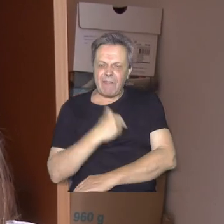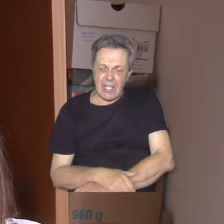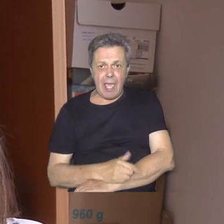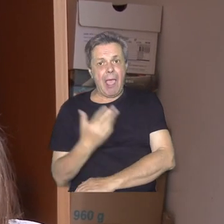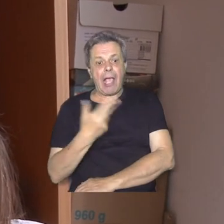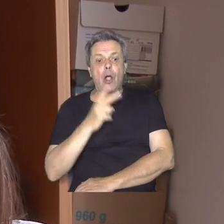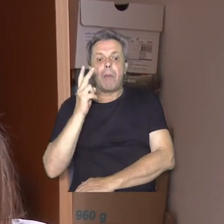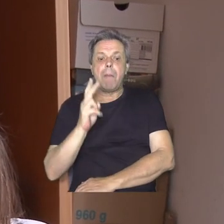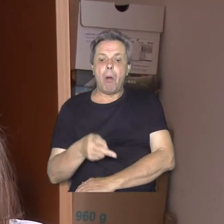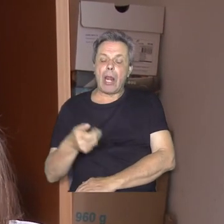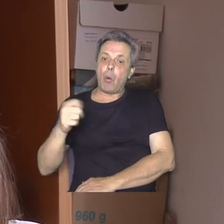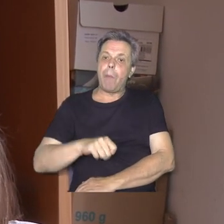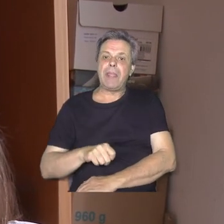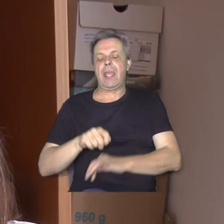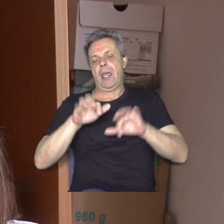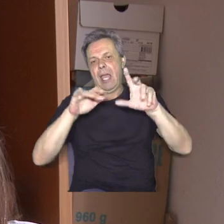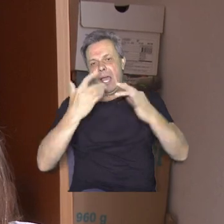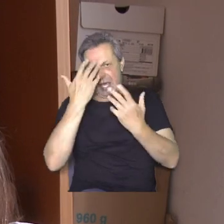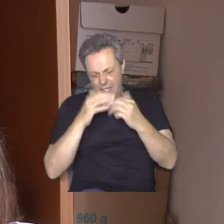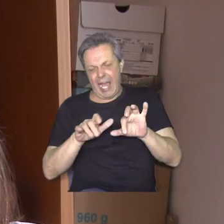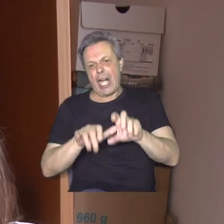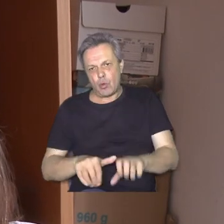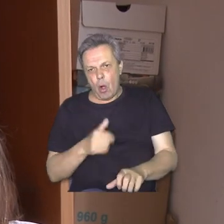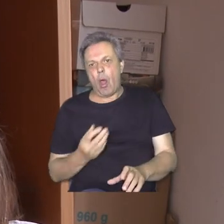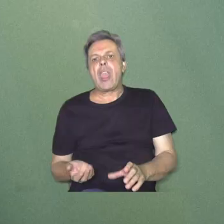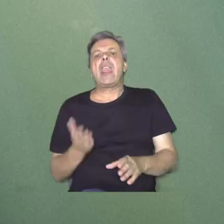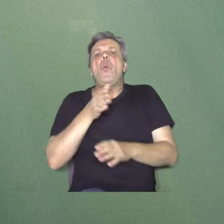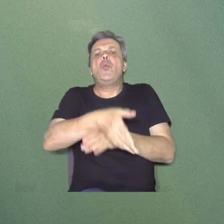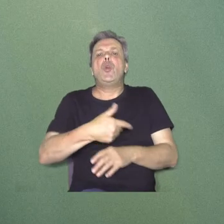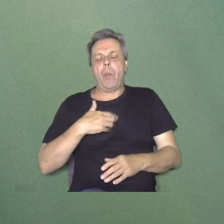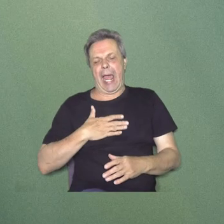svidi, kako bi mogla kupiti računalo i ući u naš svijet.